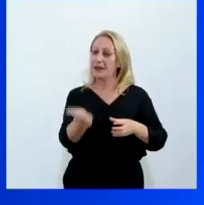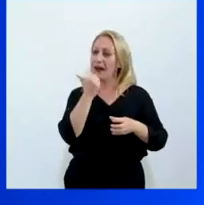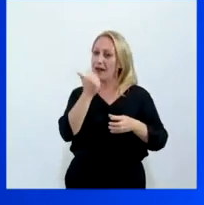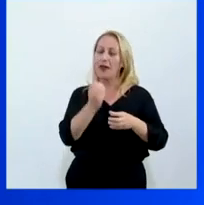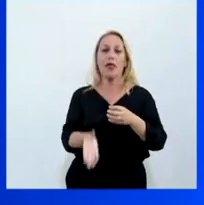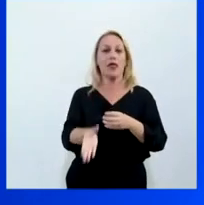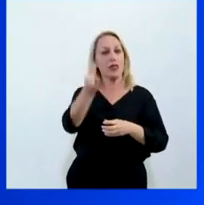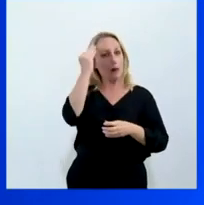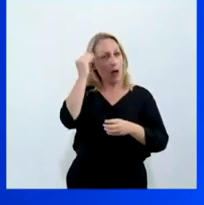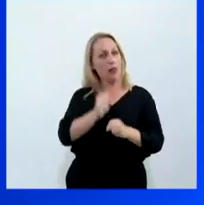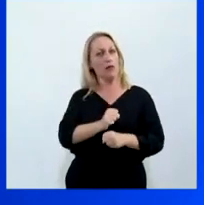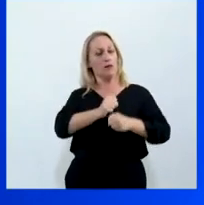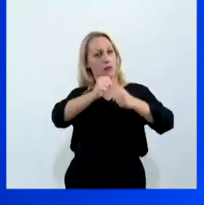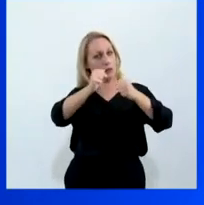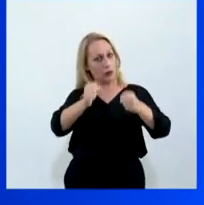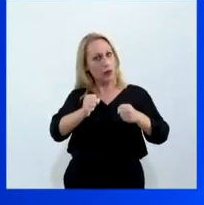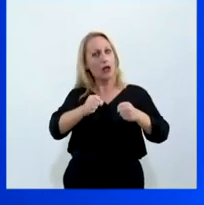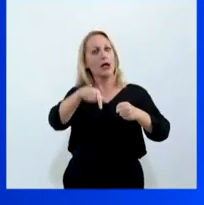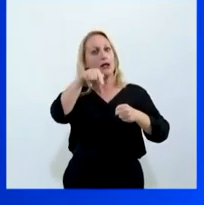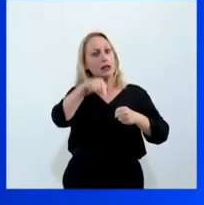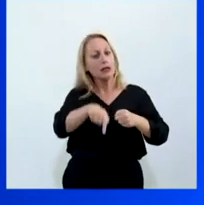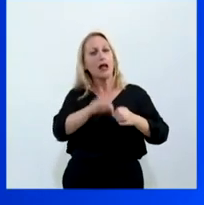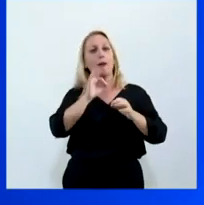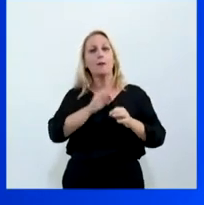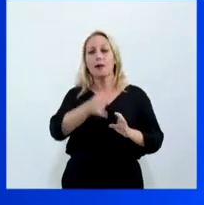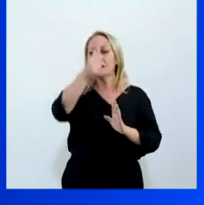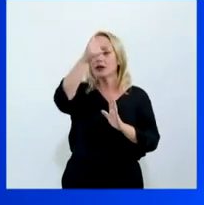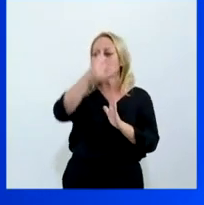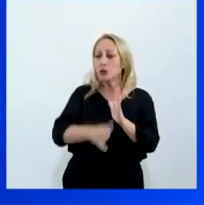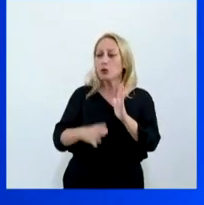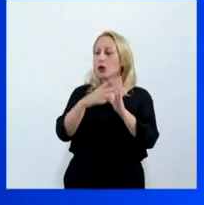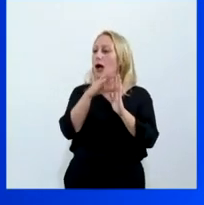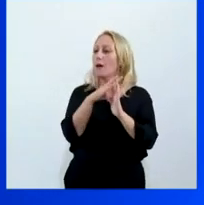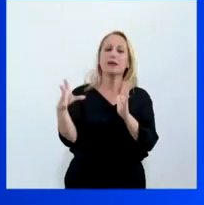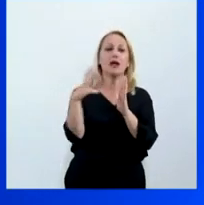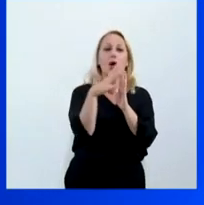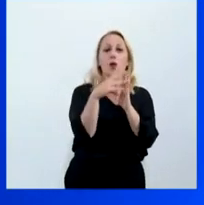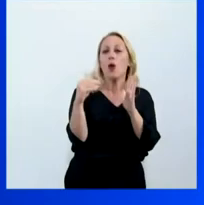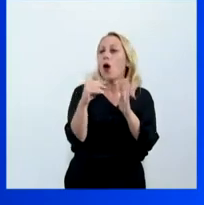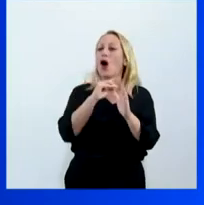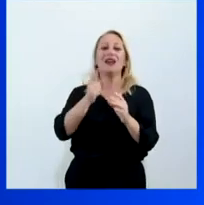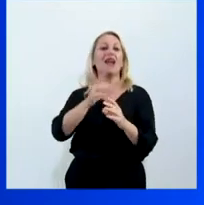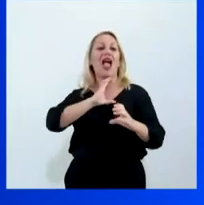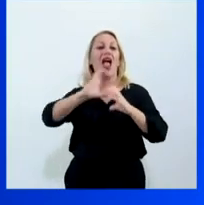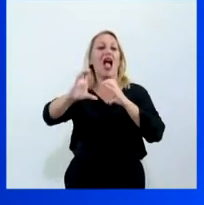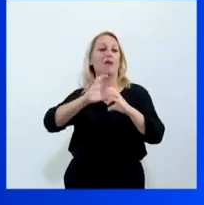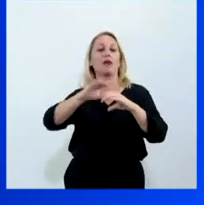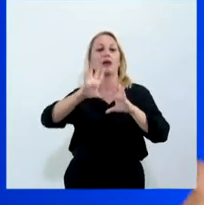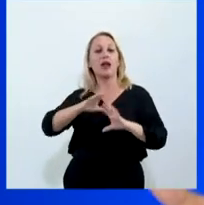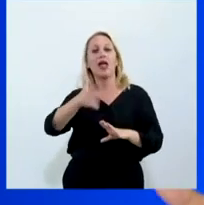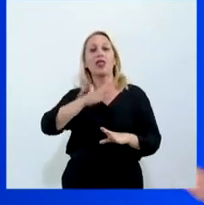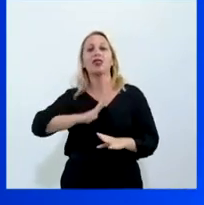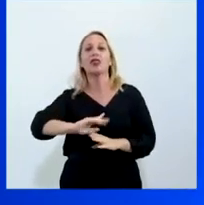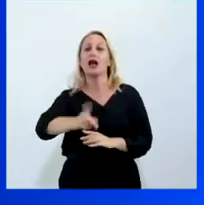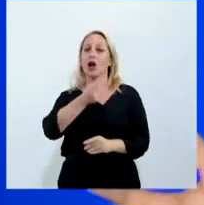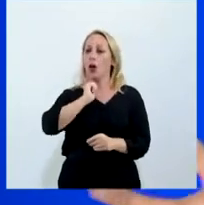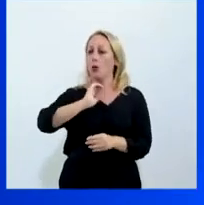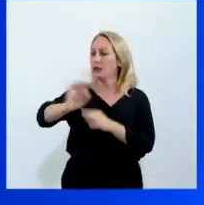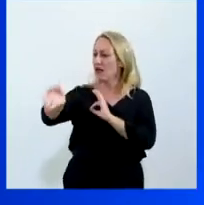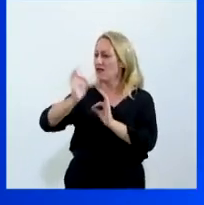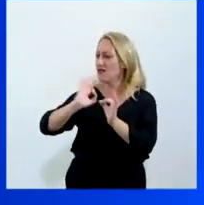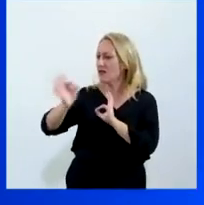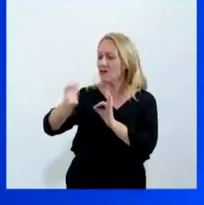οποία θα δώσει έμφαση στην ουσία και όχι στην επικοινωνία και στον ποιοτικό λόγο και όχι στην τοξικότητα. Αλλά από και